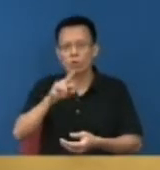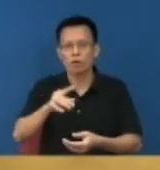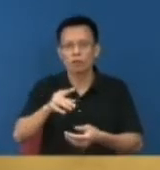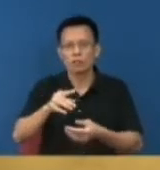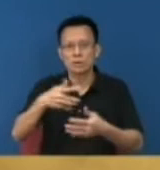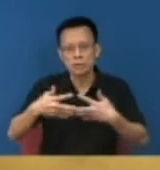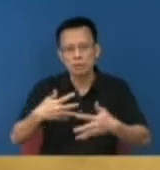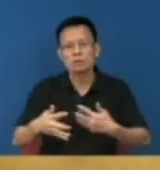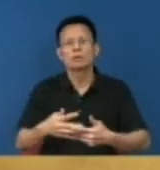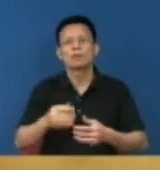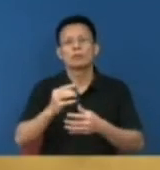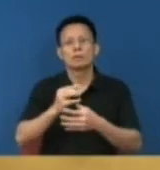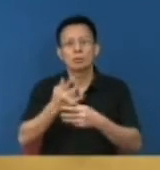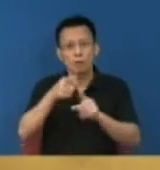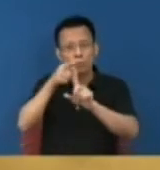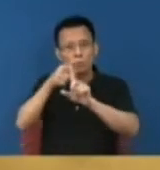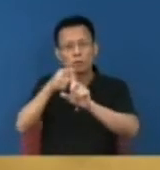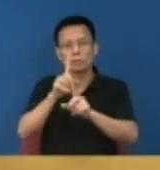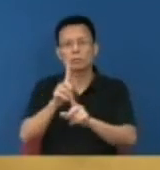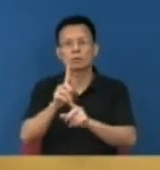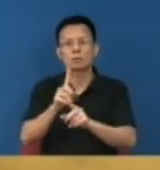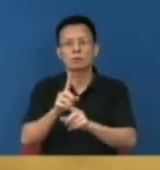的目的呢就是